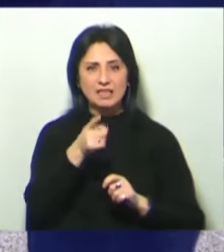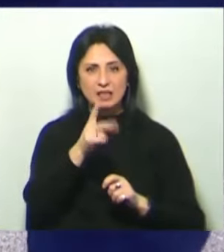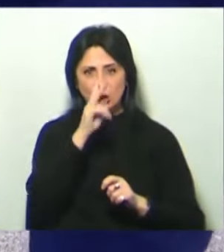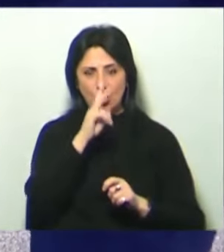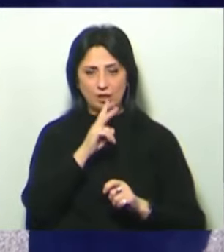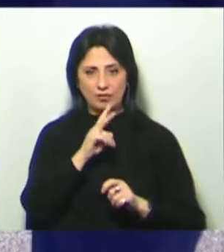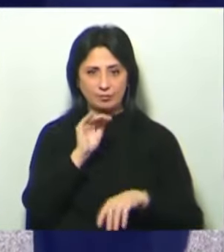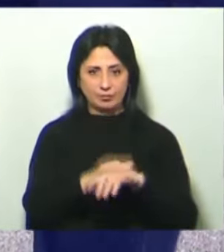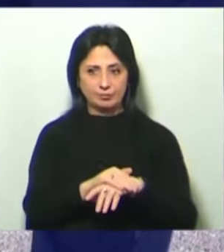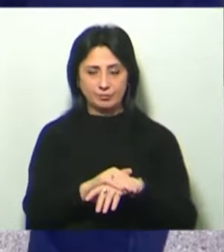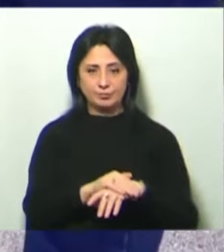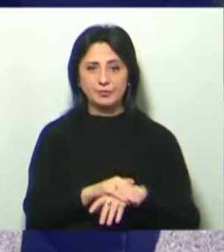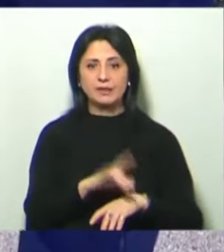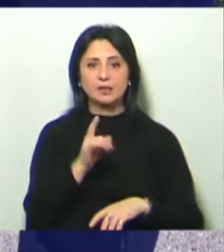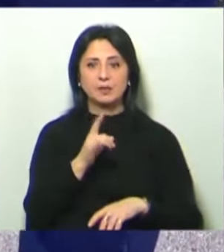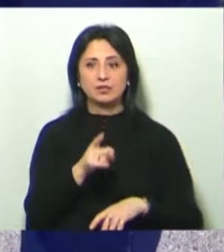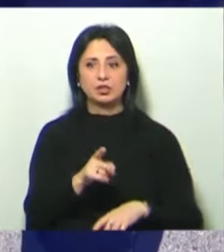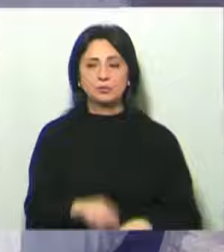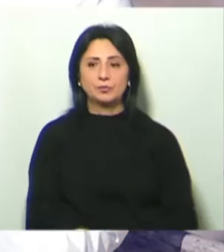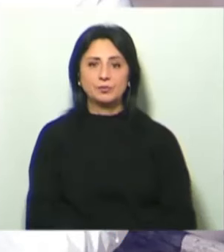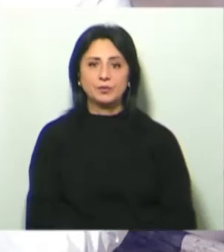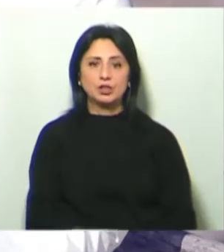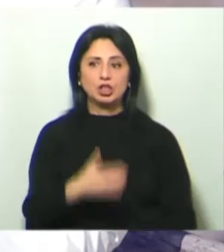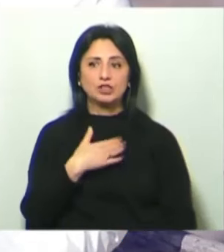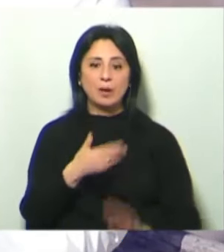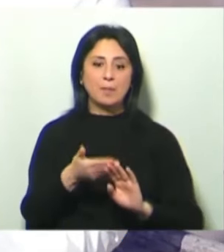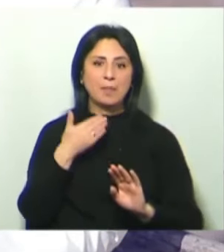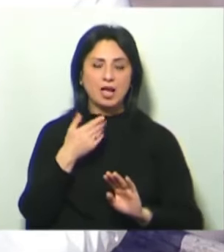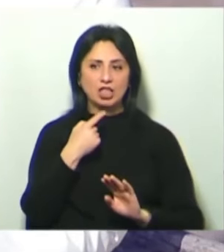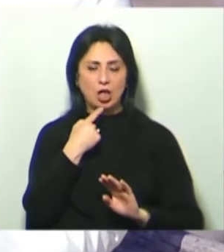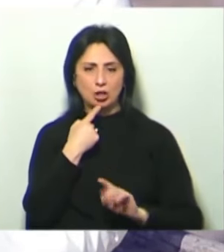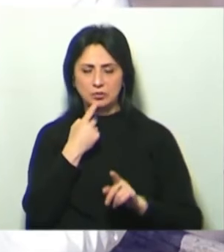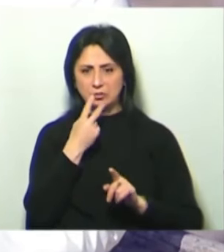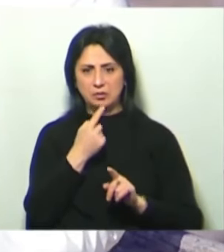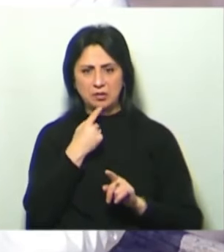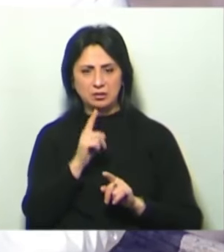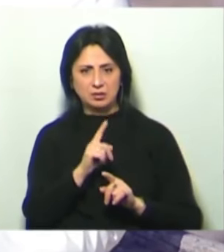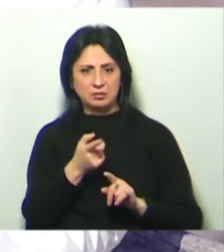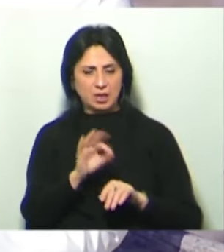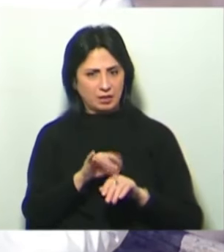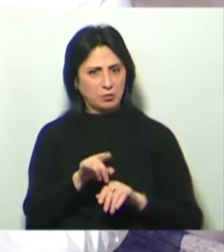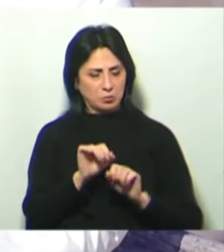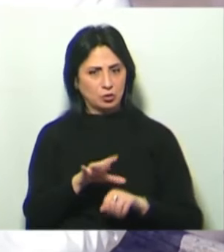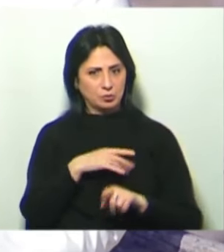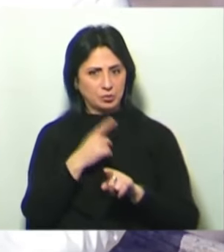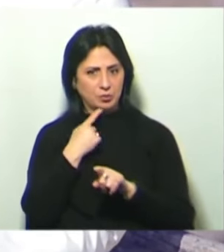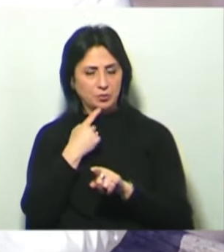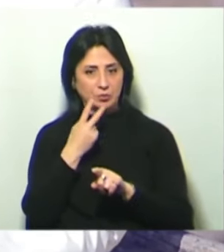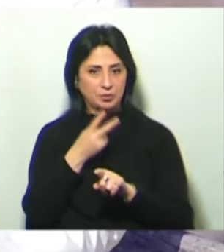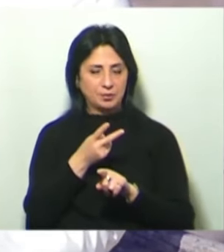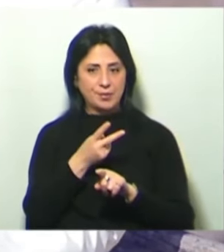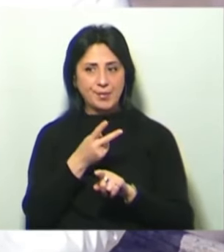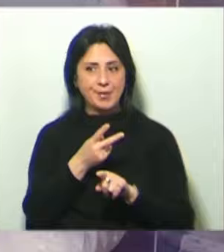თვის ასაკში იყო ბავშვი. ჩვენ მანამდე ეჭვი ავიღეთ, რომ რაღაც დაავადება შეიძლება